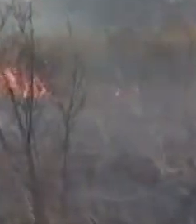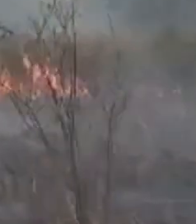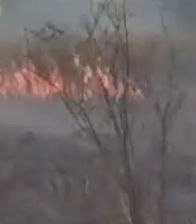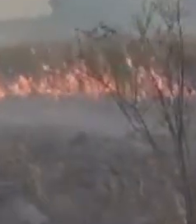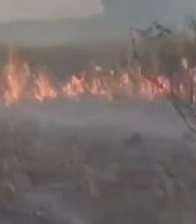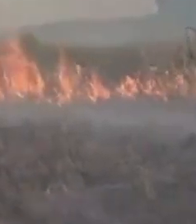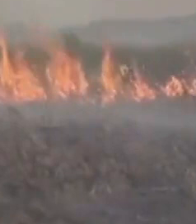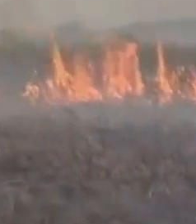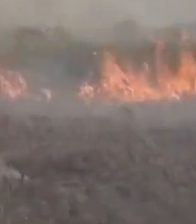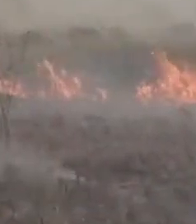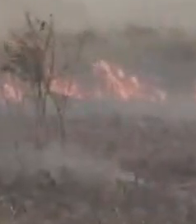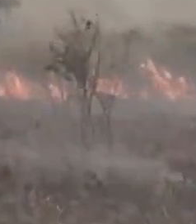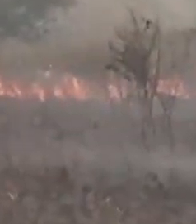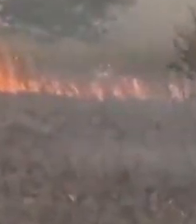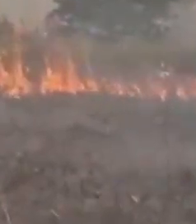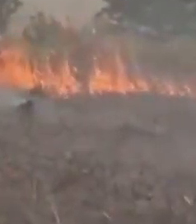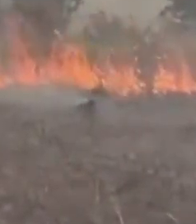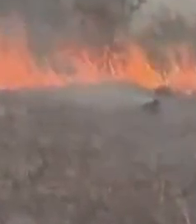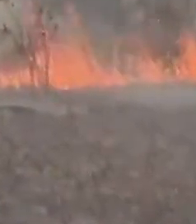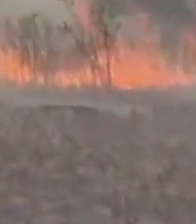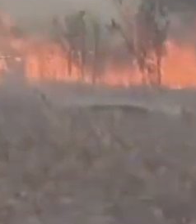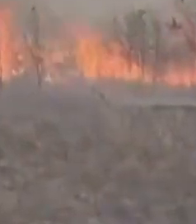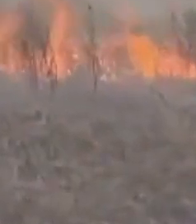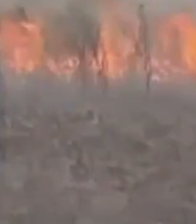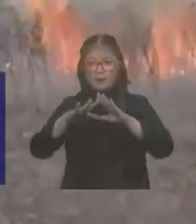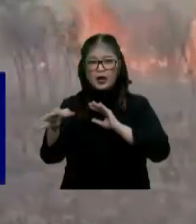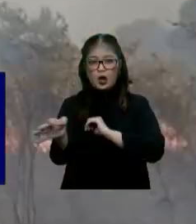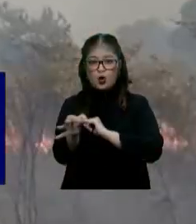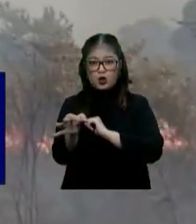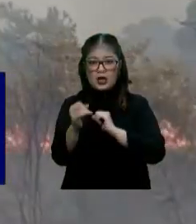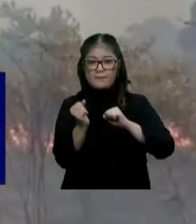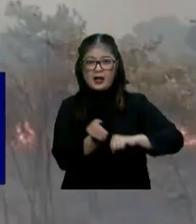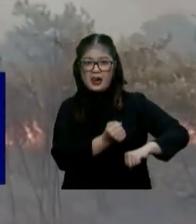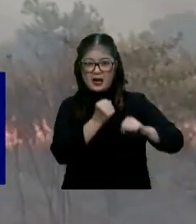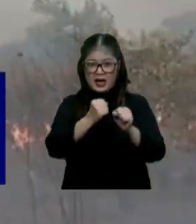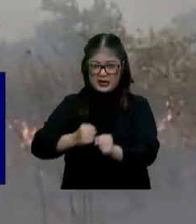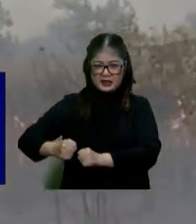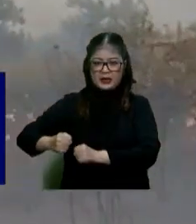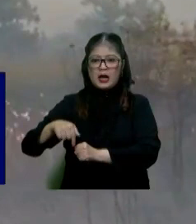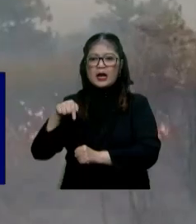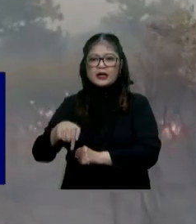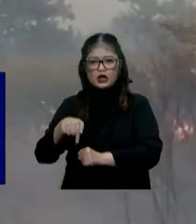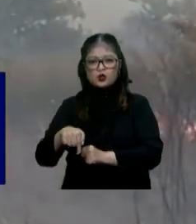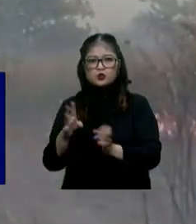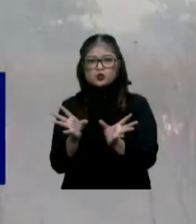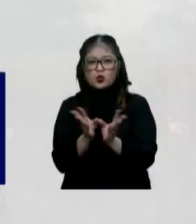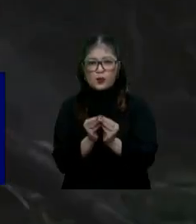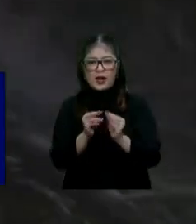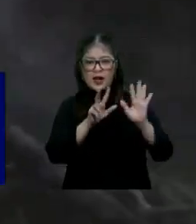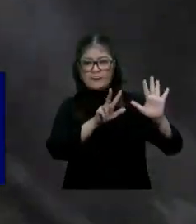kebakaran. Data BBBD Palangkaraya, hingga saat ini kawasan hutan dan lahan yang terbakar mencapai 98 hektar.